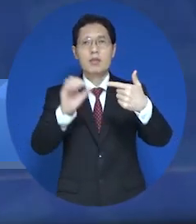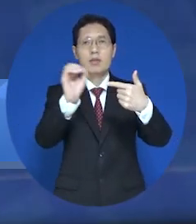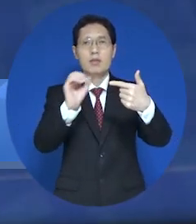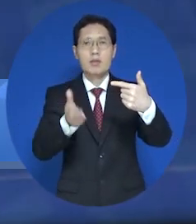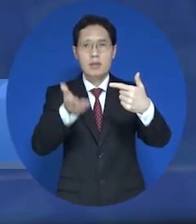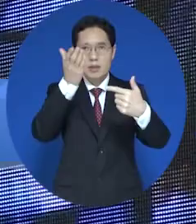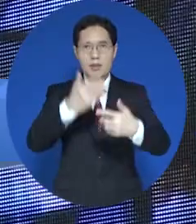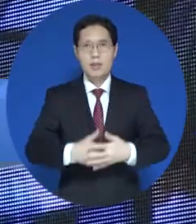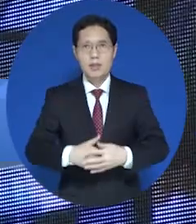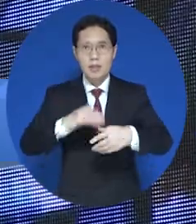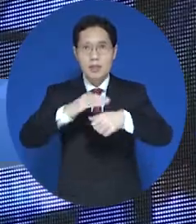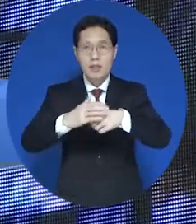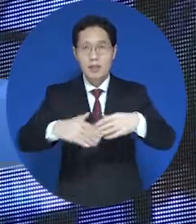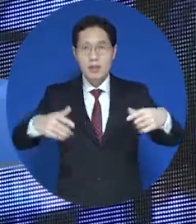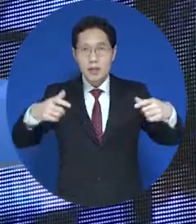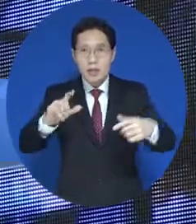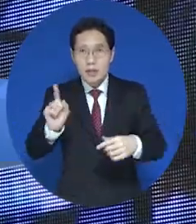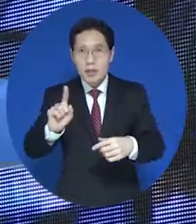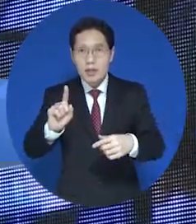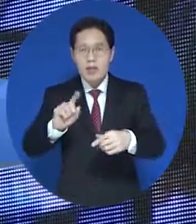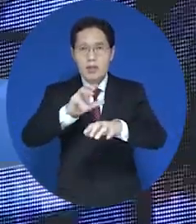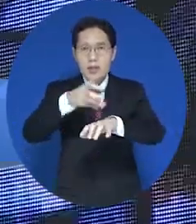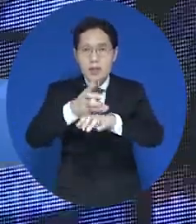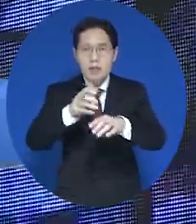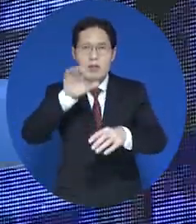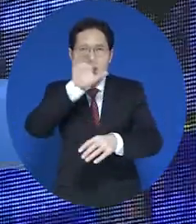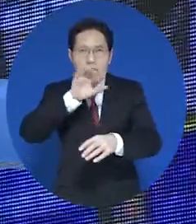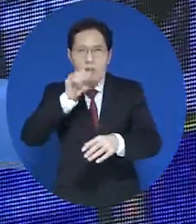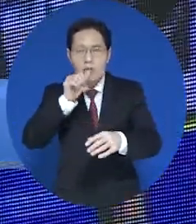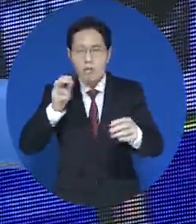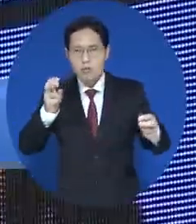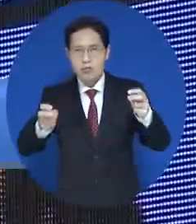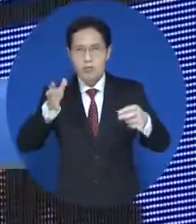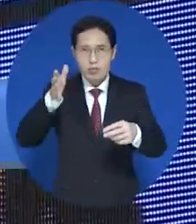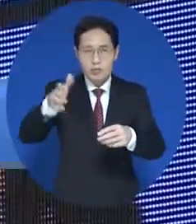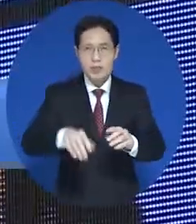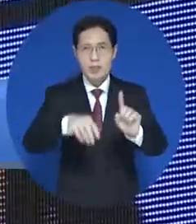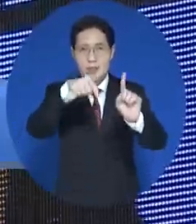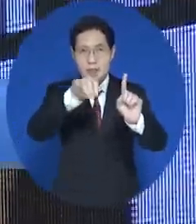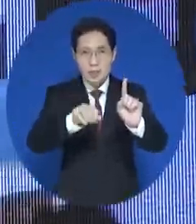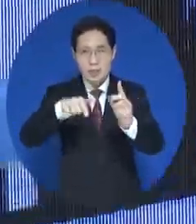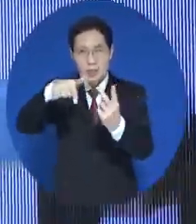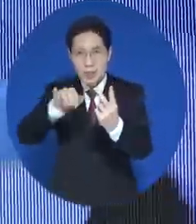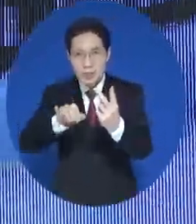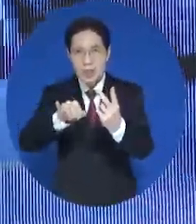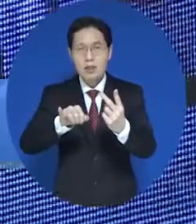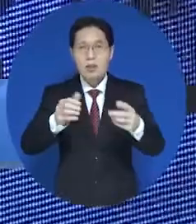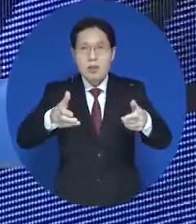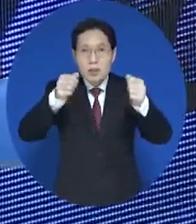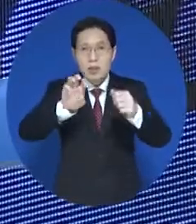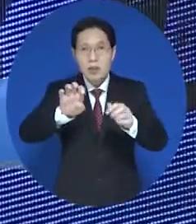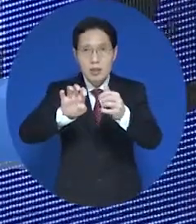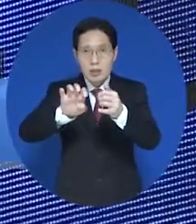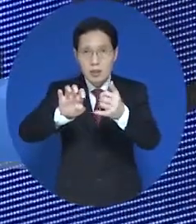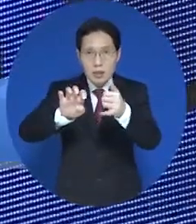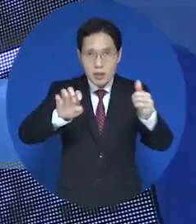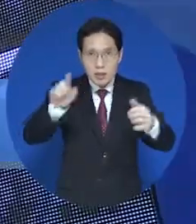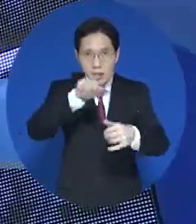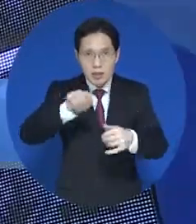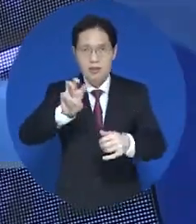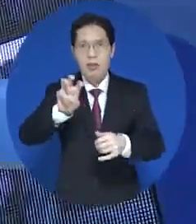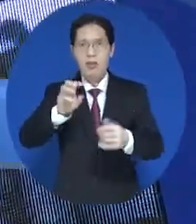달성했습니다. 대구시에 따르면 혁신아카데미 로봇 분야 1기와 2기 수료인원 40명 중 30명이